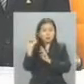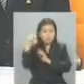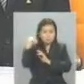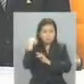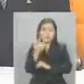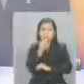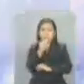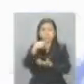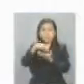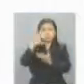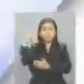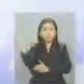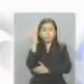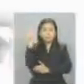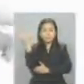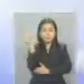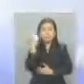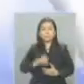ครับ